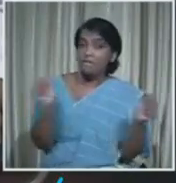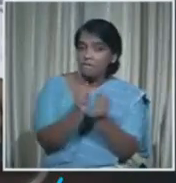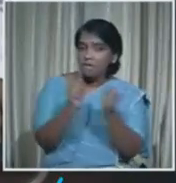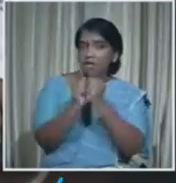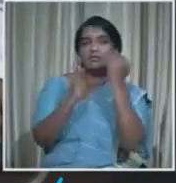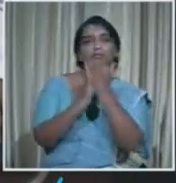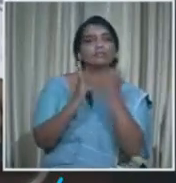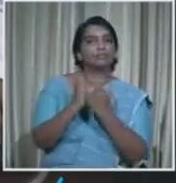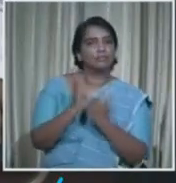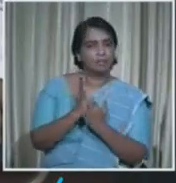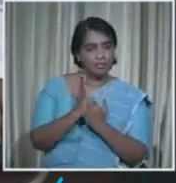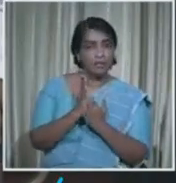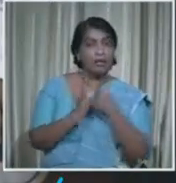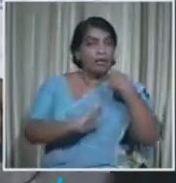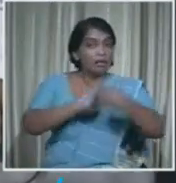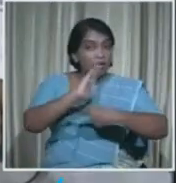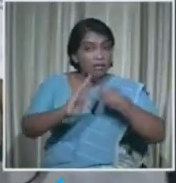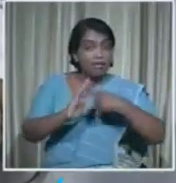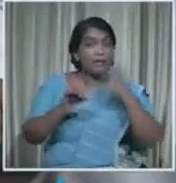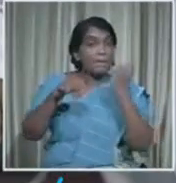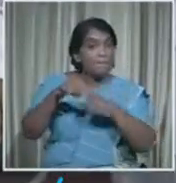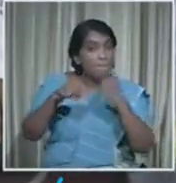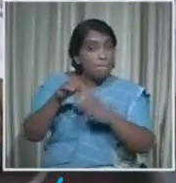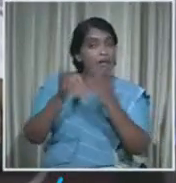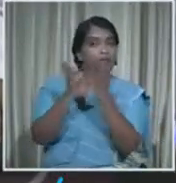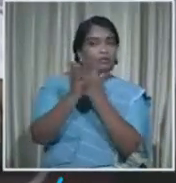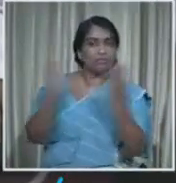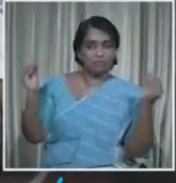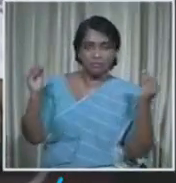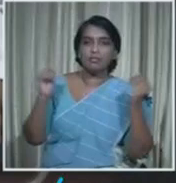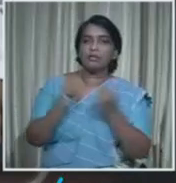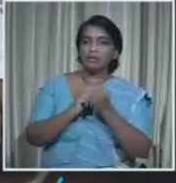මත රටේ ප්‍රශ්න විසඳන තැනකට ඇවිල්ලා